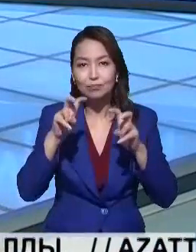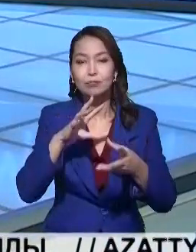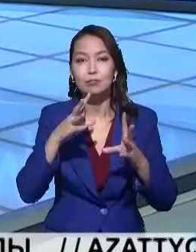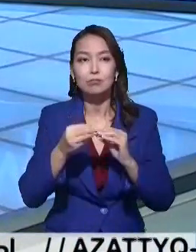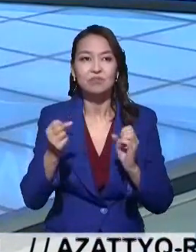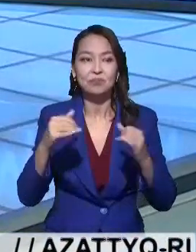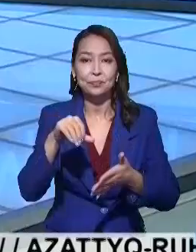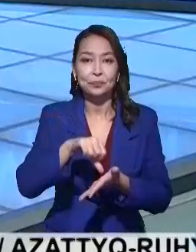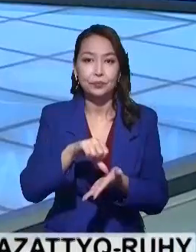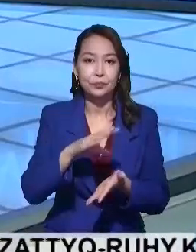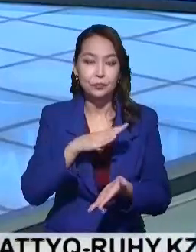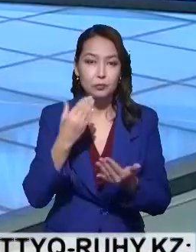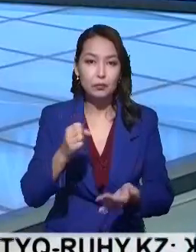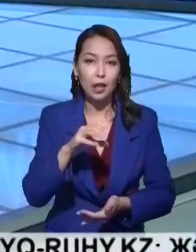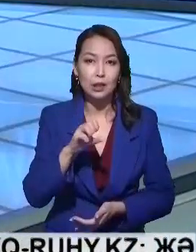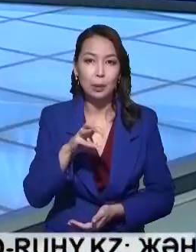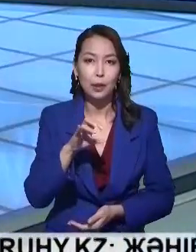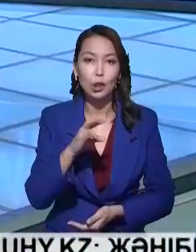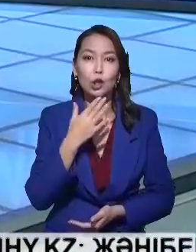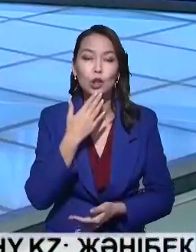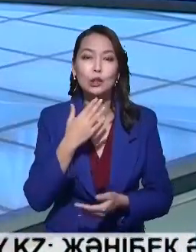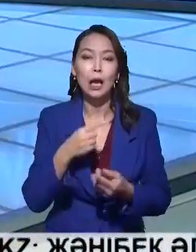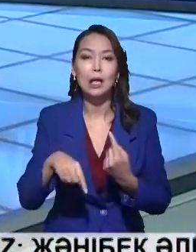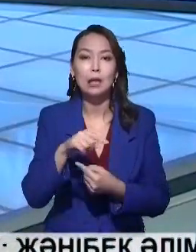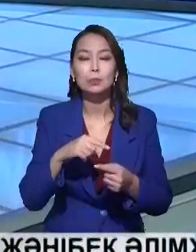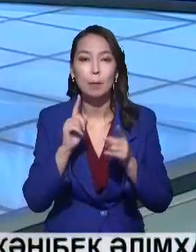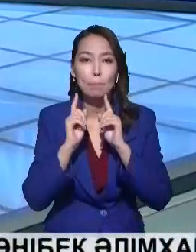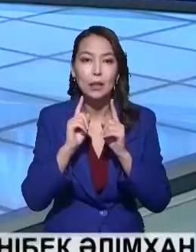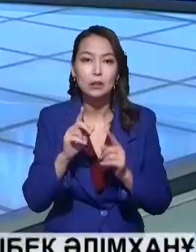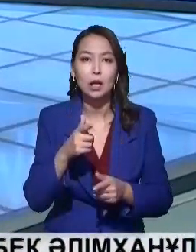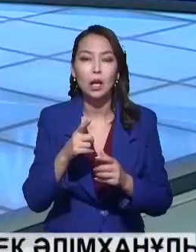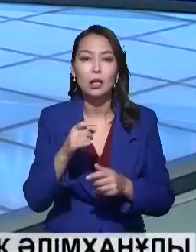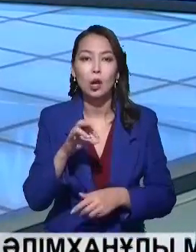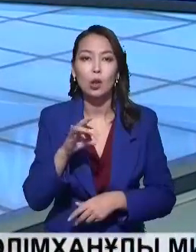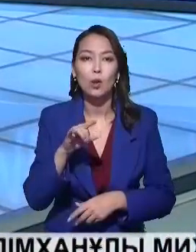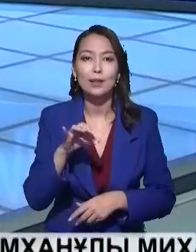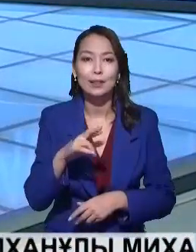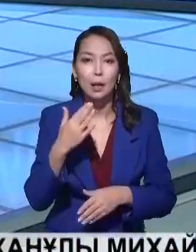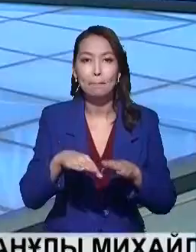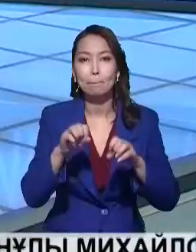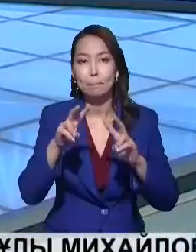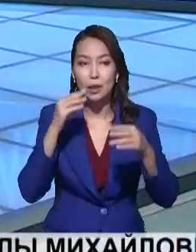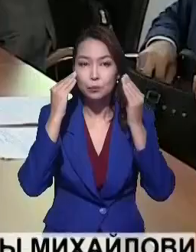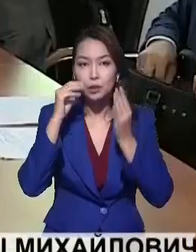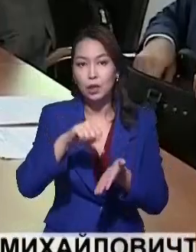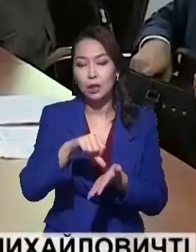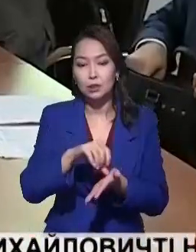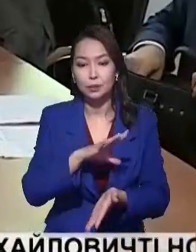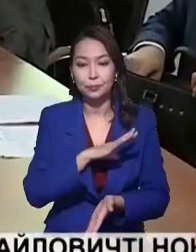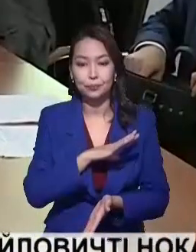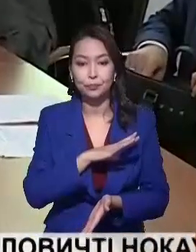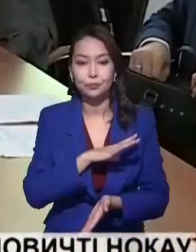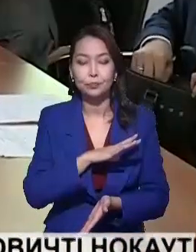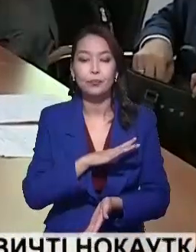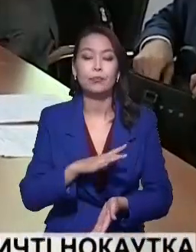қосуда айтылды. Жиынға Атамекен ұлттық кәсіпкерлік палатасы геология саласының мамандары мен сарапшылары қатысты.